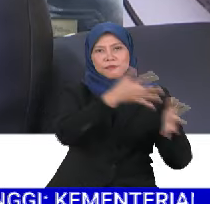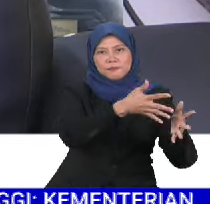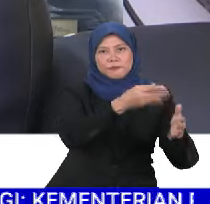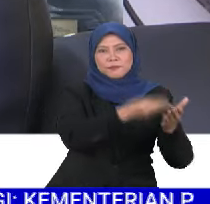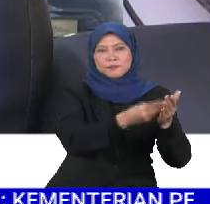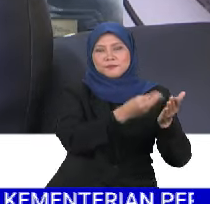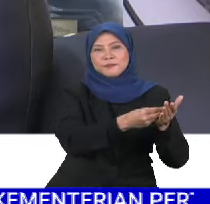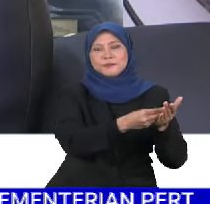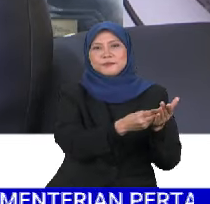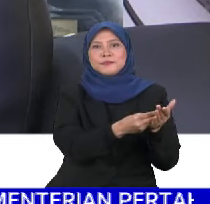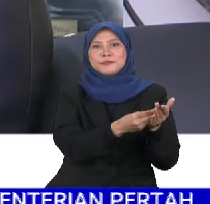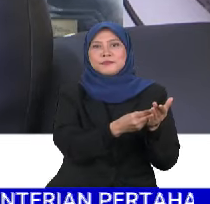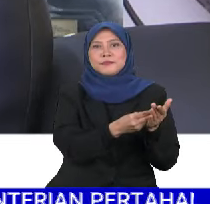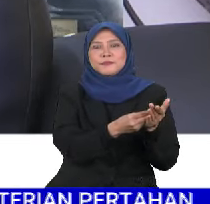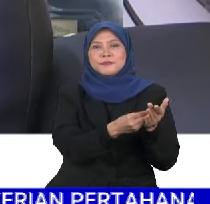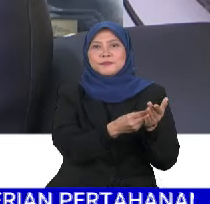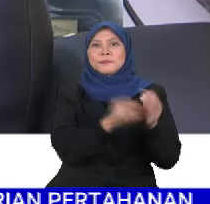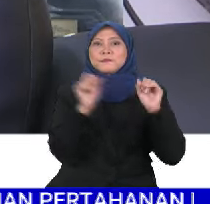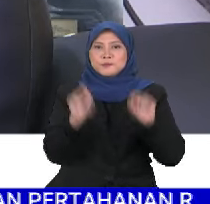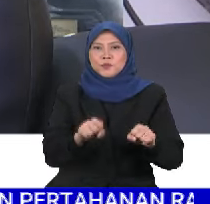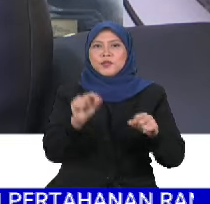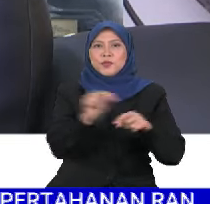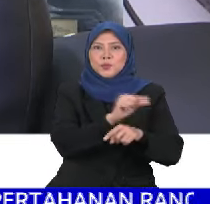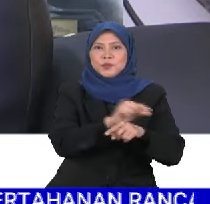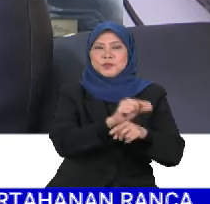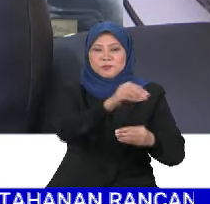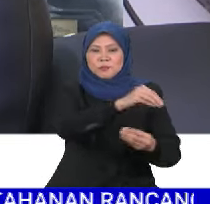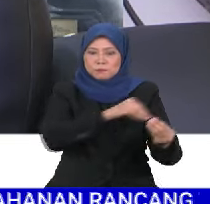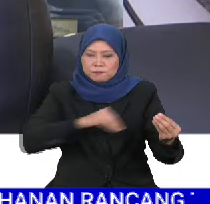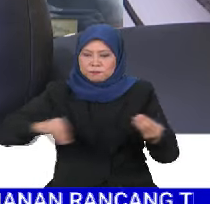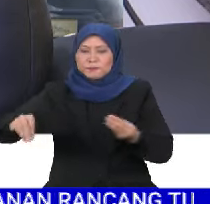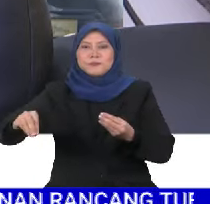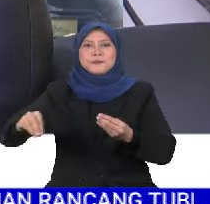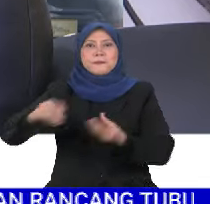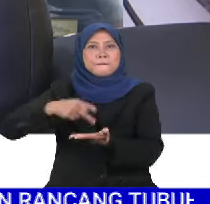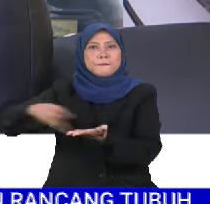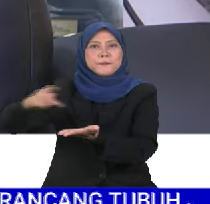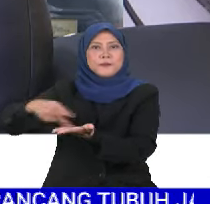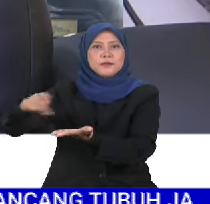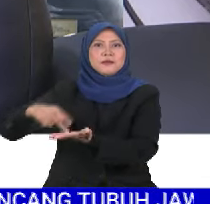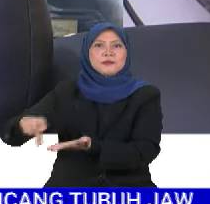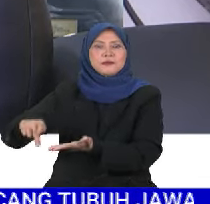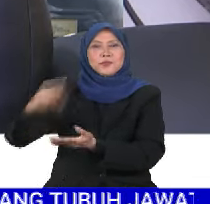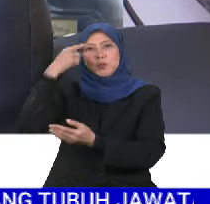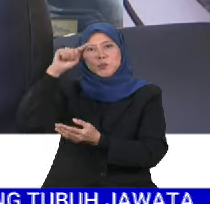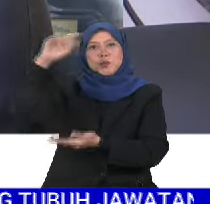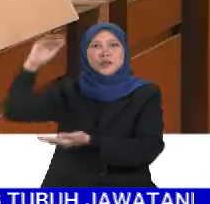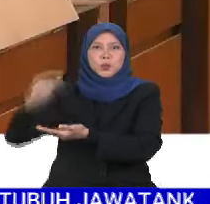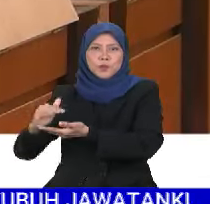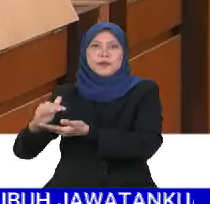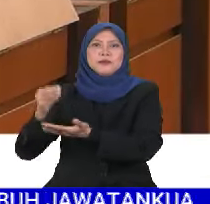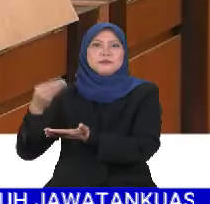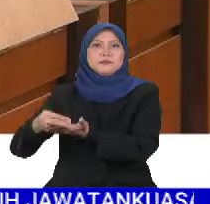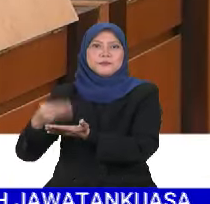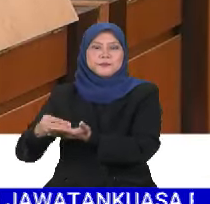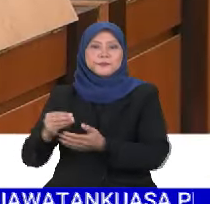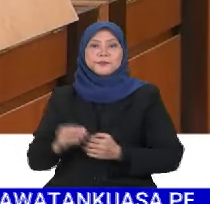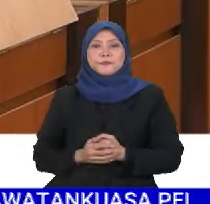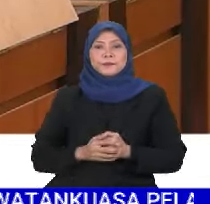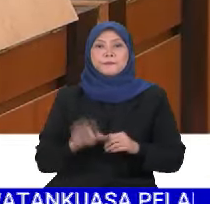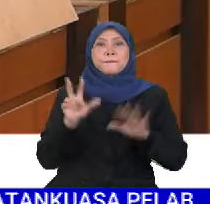deposit kita yang boleh kita gunakan untuk menampung perbelanjaan bagi defisit tersebut.